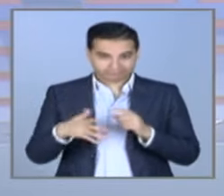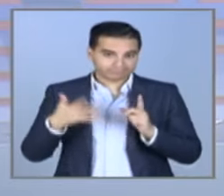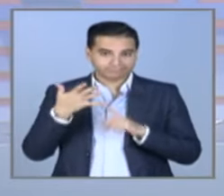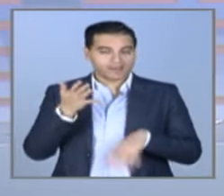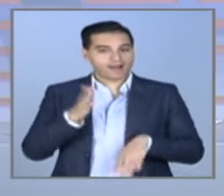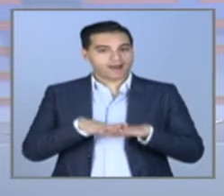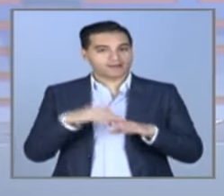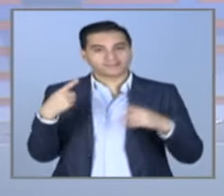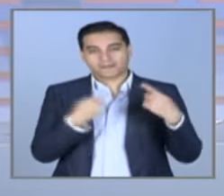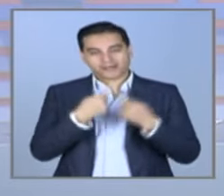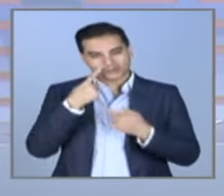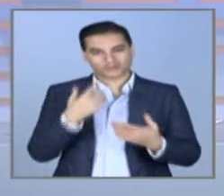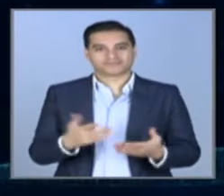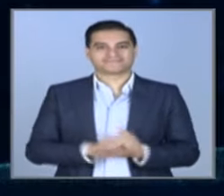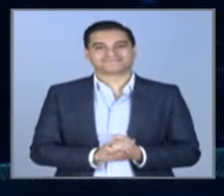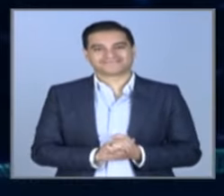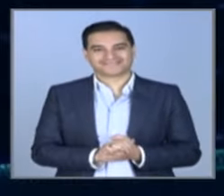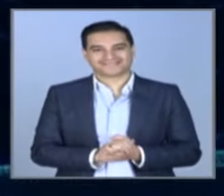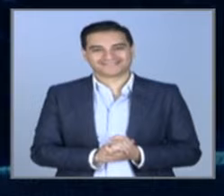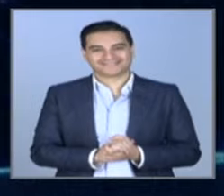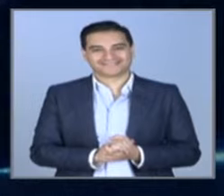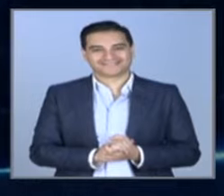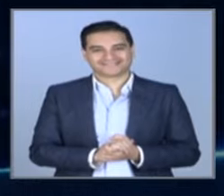الفقره الخامسه فقره ضربات الجزاء.